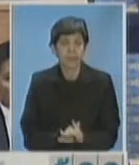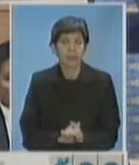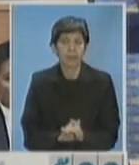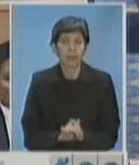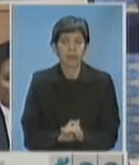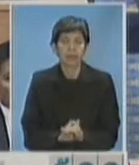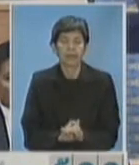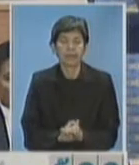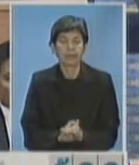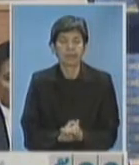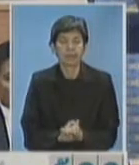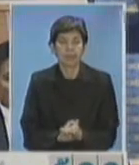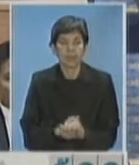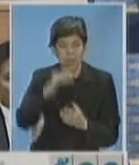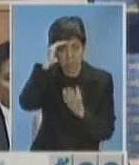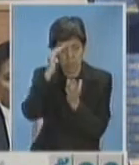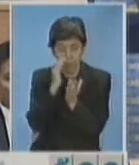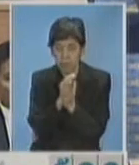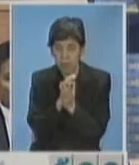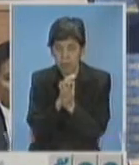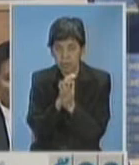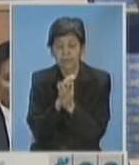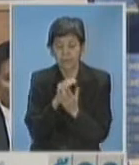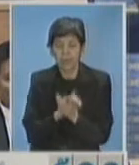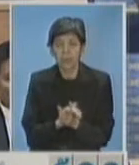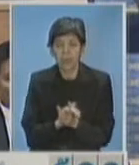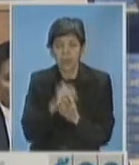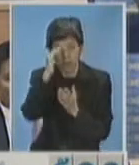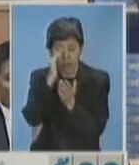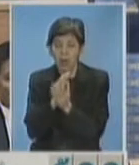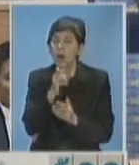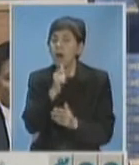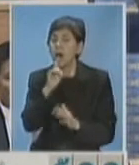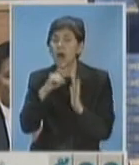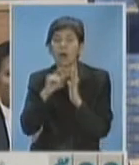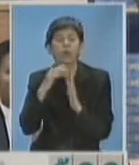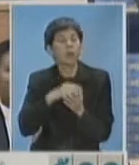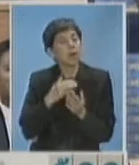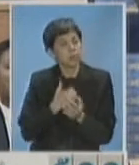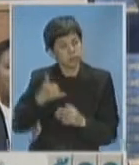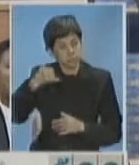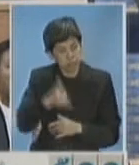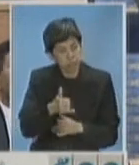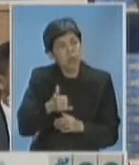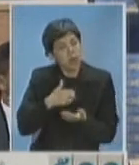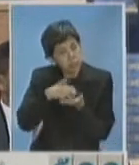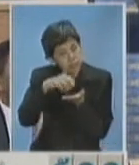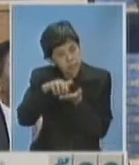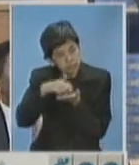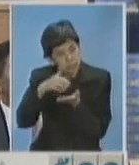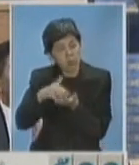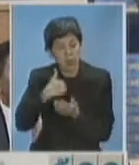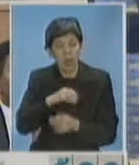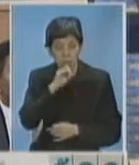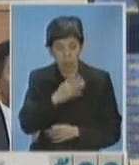รเมื่อพลตำรวจเอกอดุลแสงสิงแก้วมารับปากต่อกรรมาธิการที่นั่งอยู่ข้างบนทุกท่าน